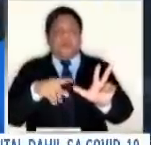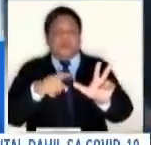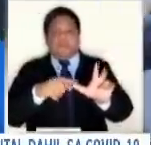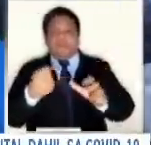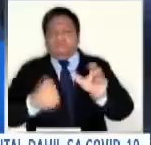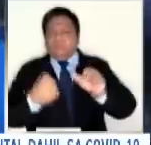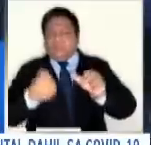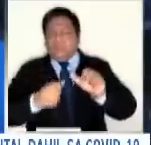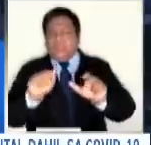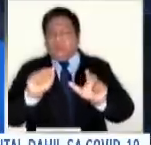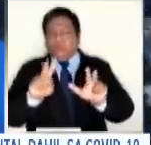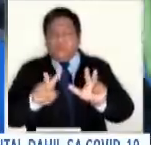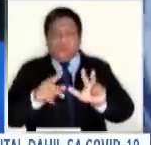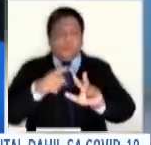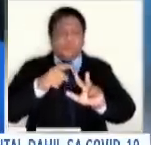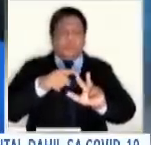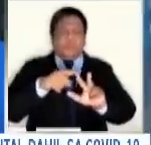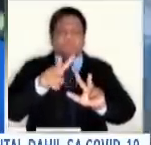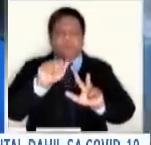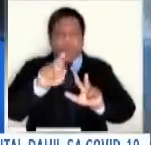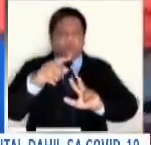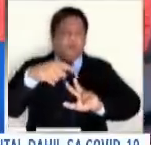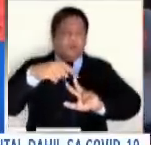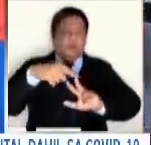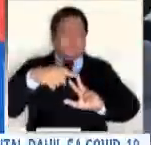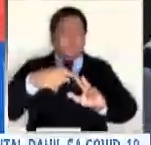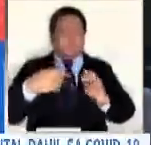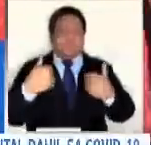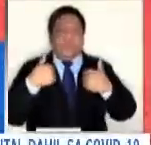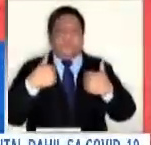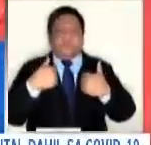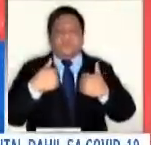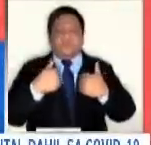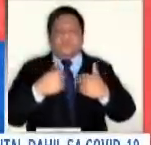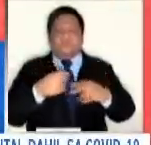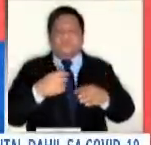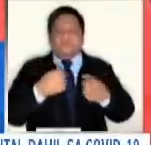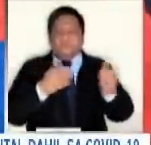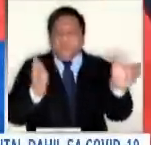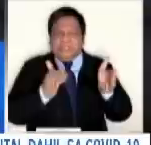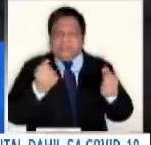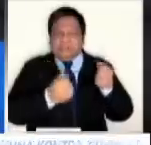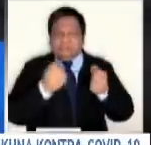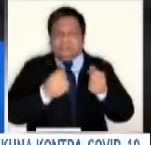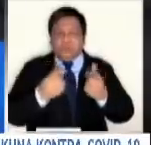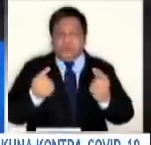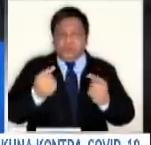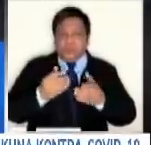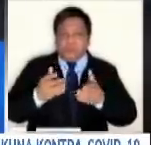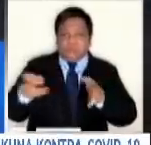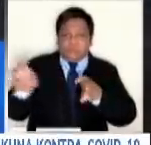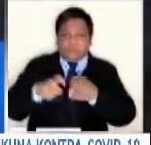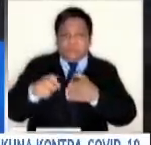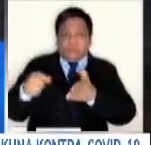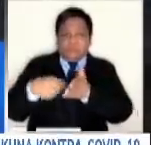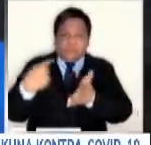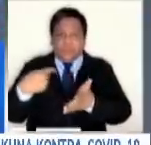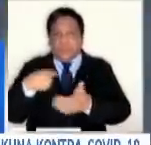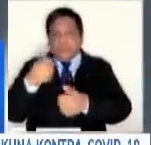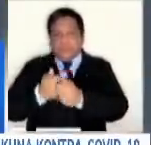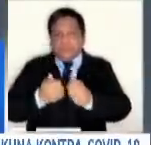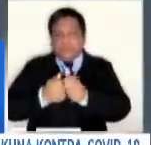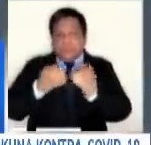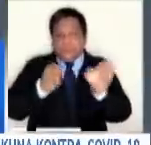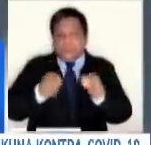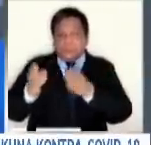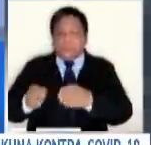sedan na nagsasagawa ng ulo-ulo. Kumbaga ay nagsasakay siya ng mga pasahero tas per ulo yung singil niya, which is illegal dahil